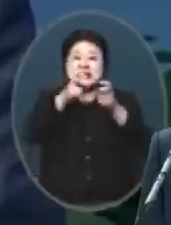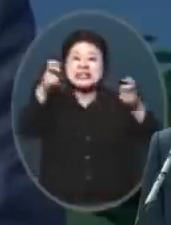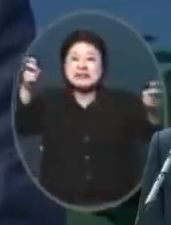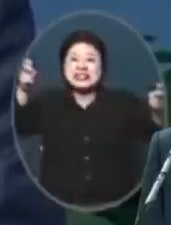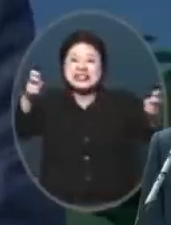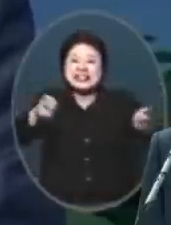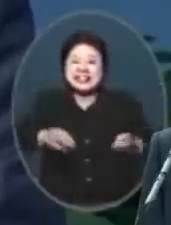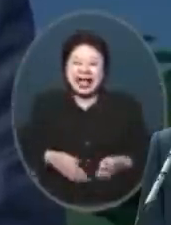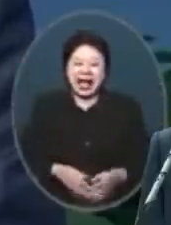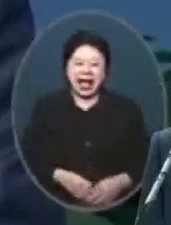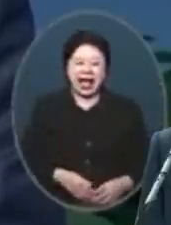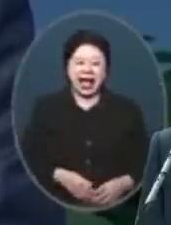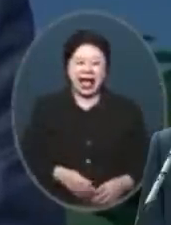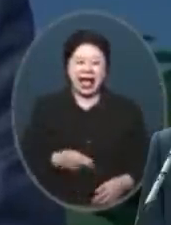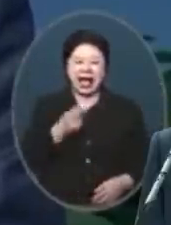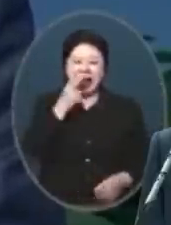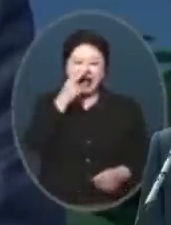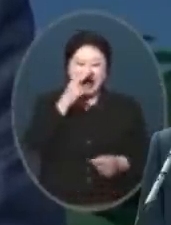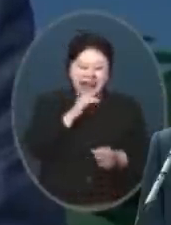있는데